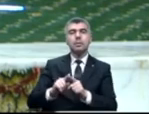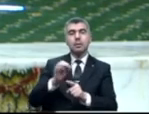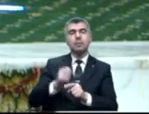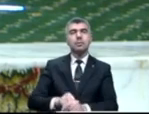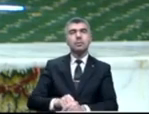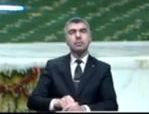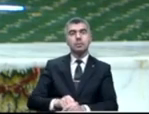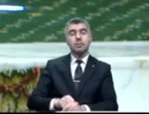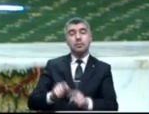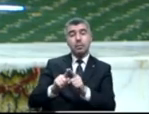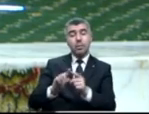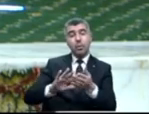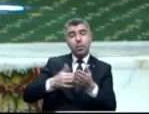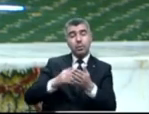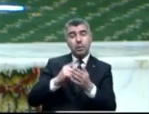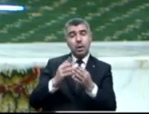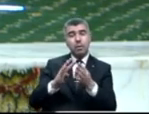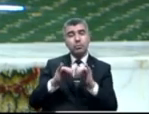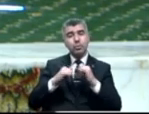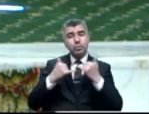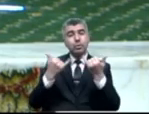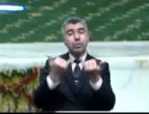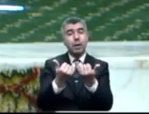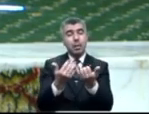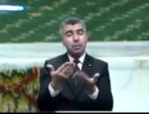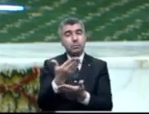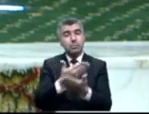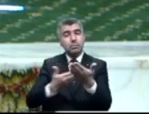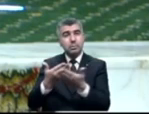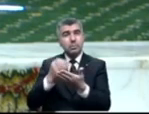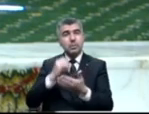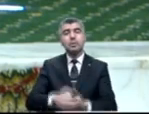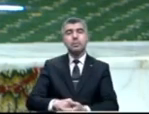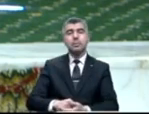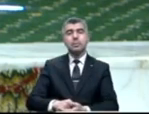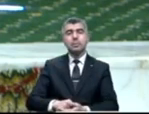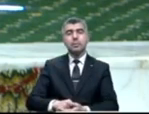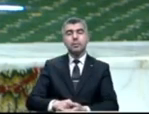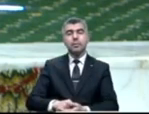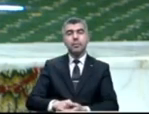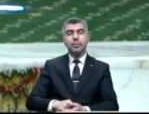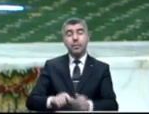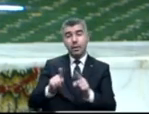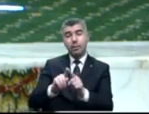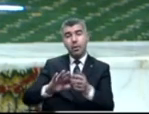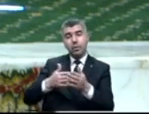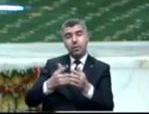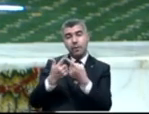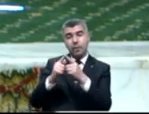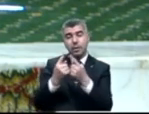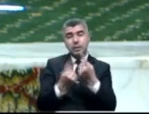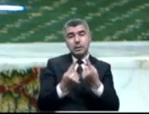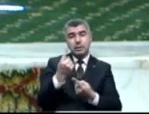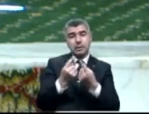المجال، وذلك عبر عقد مؤتمرات وندوات علمية في هذا الباب. بل إن إنجاح هذه الاستثمارات